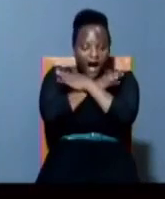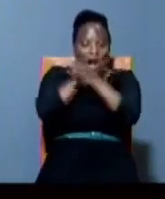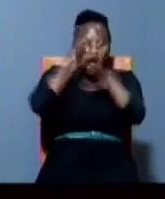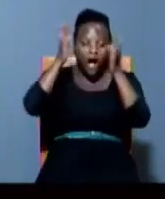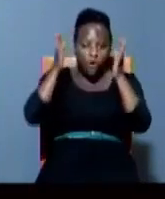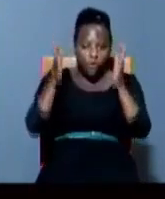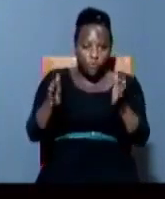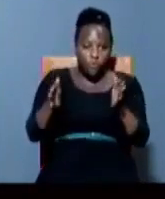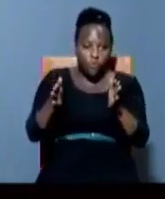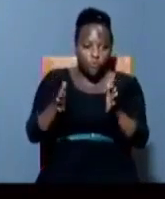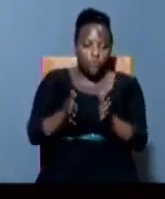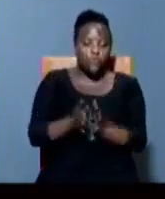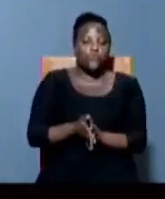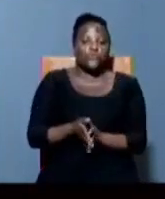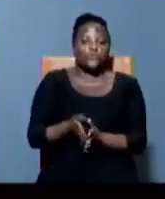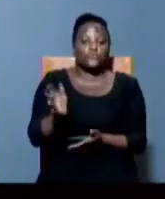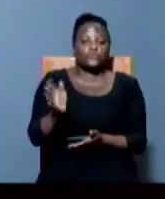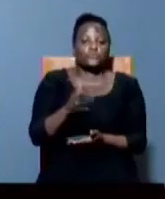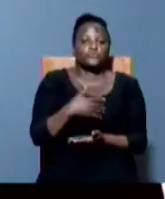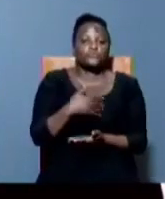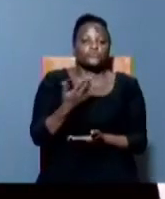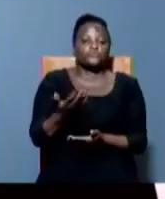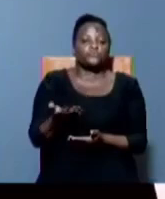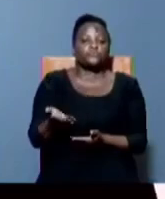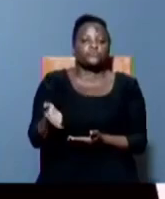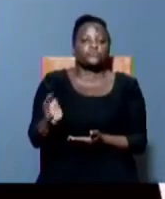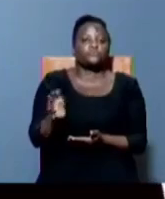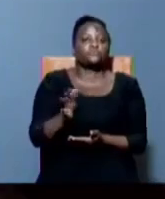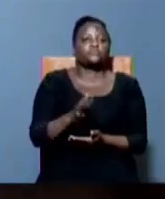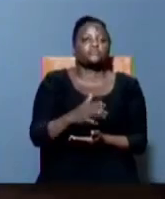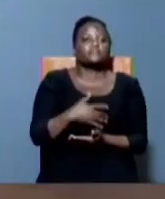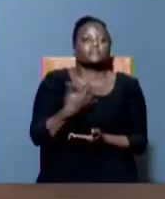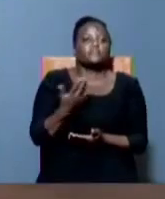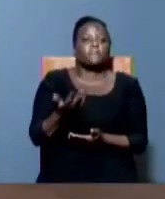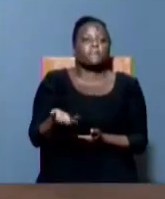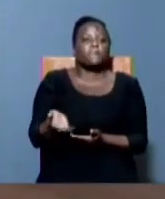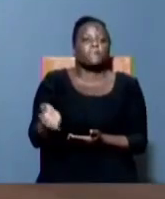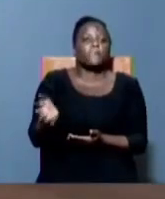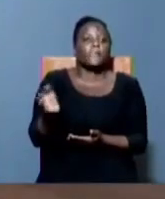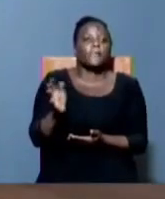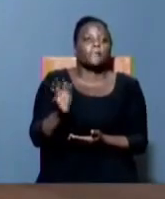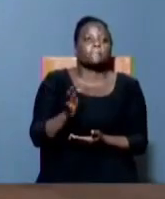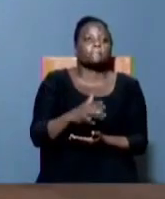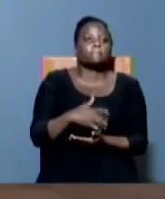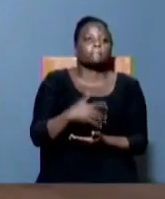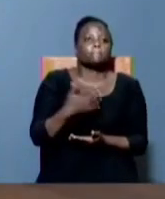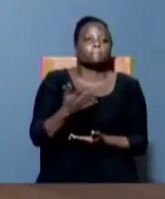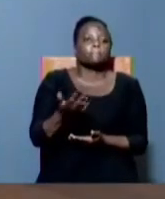Tembeeni wapenda, yashinda dhambi. Tembeeni.